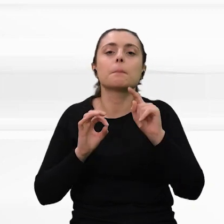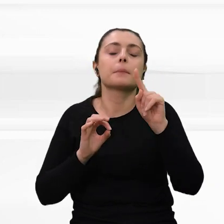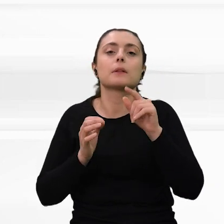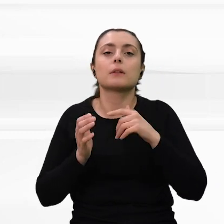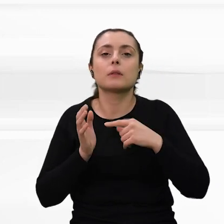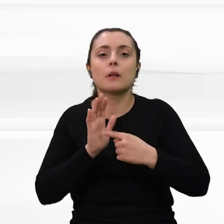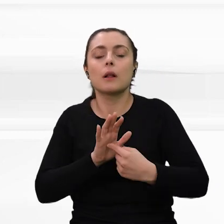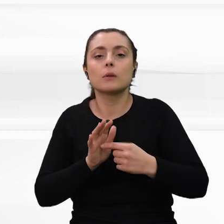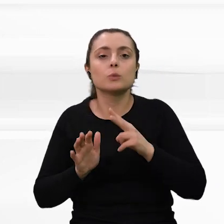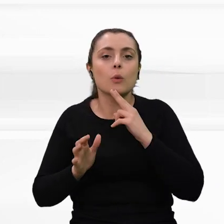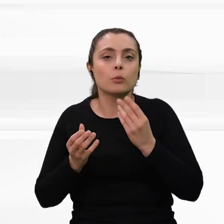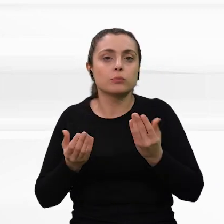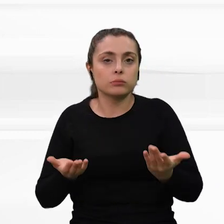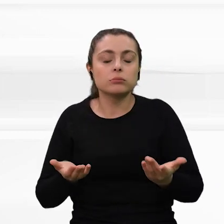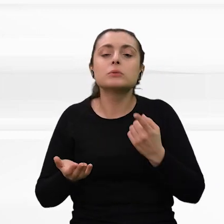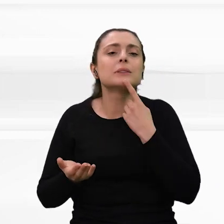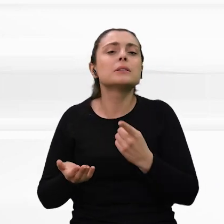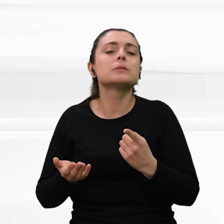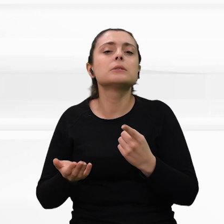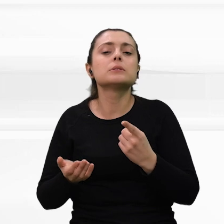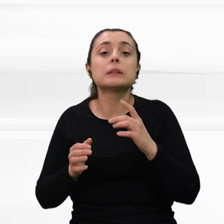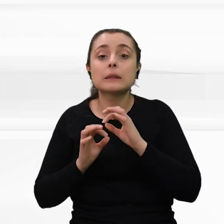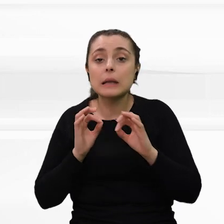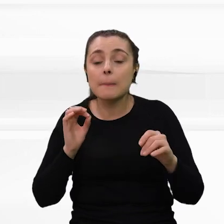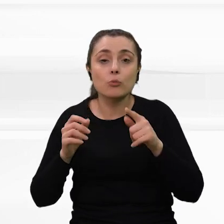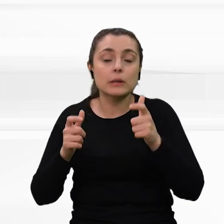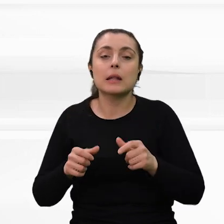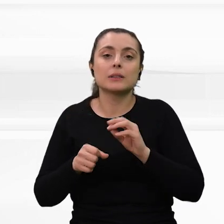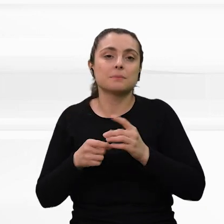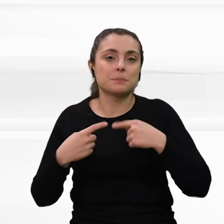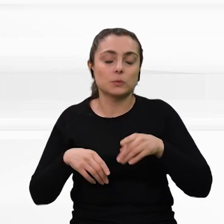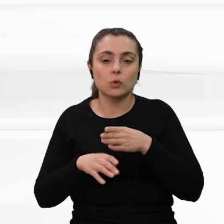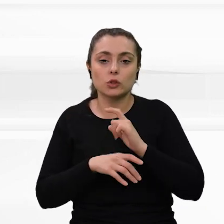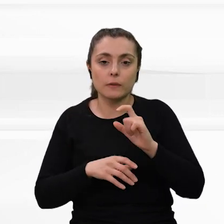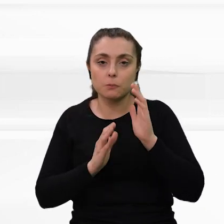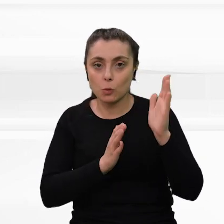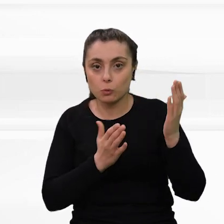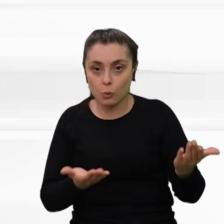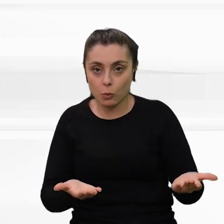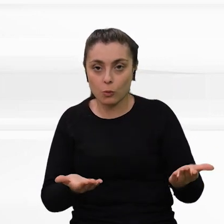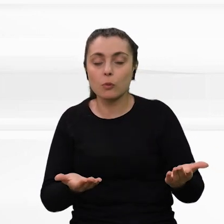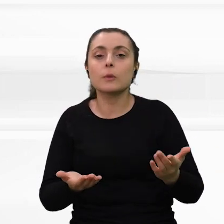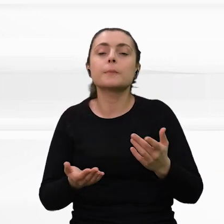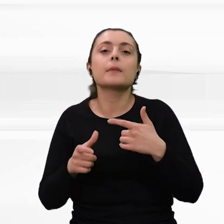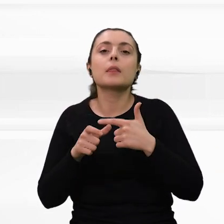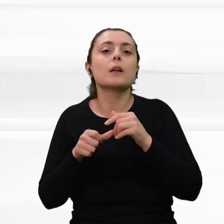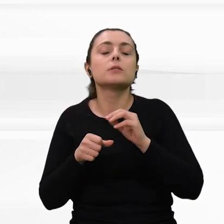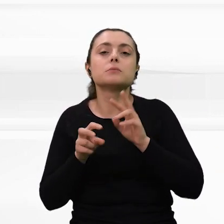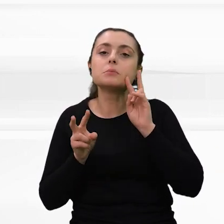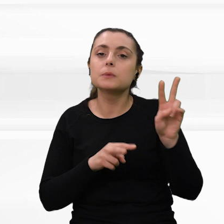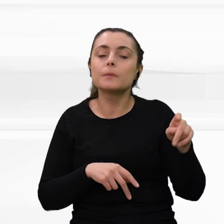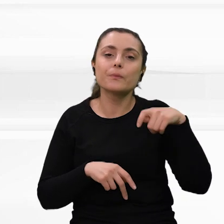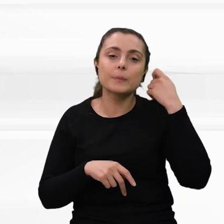önemli bir dayanak noktası sunmaktadır Bakın arkadaşlar tam olarak burası bize doğru cevabı götürüyor e